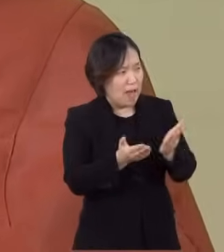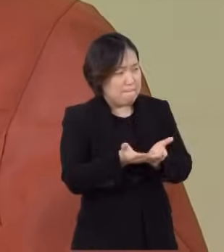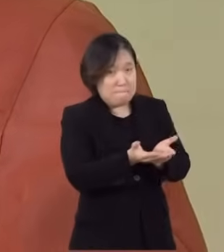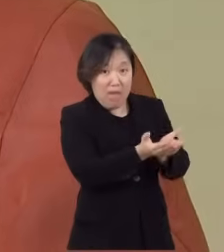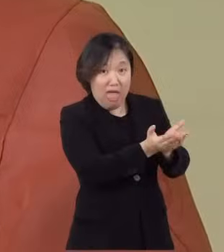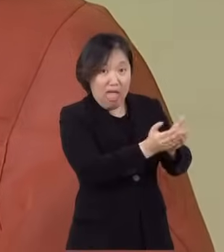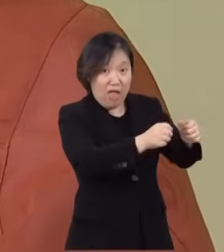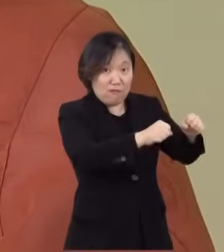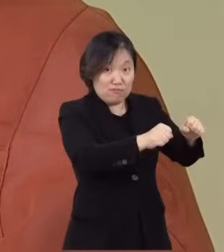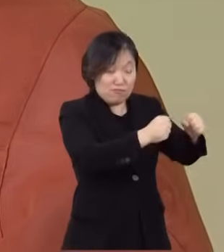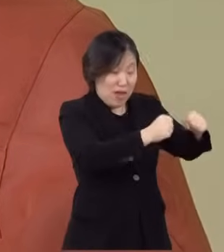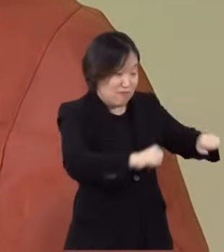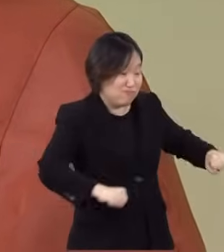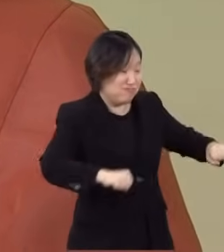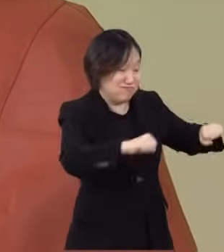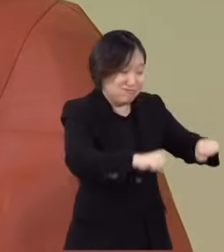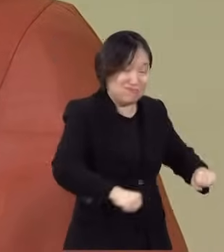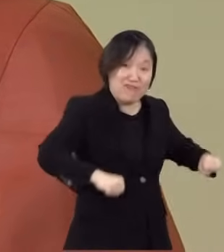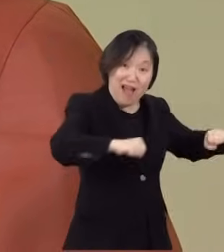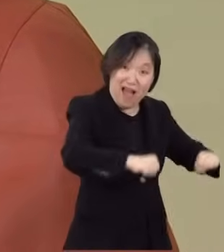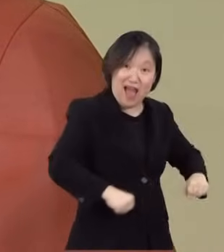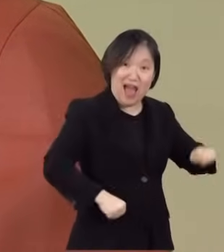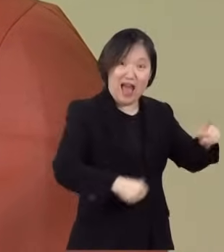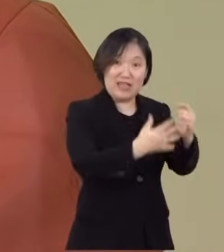한 사공에 다가가